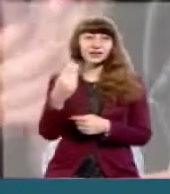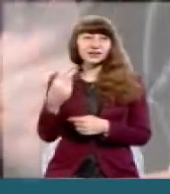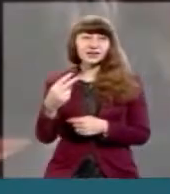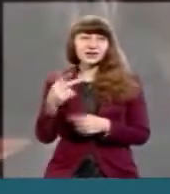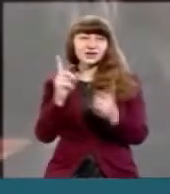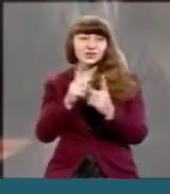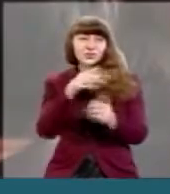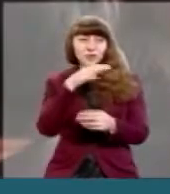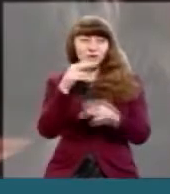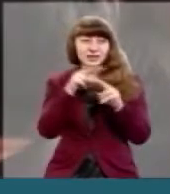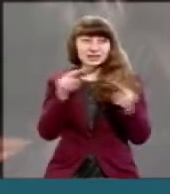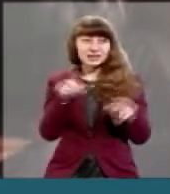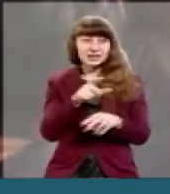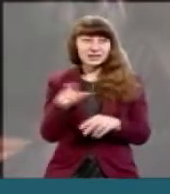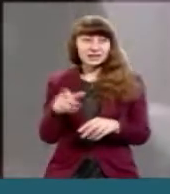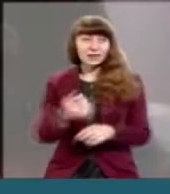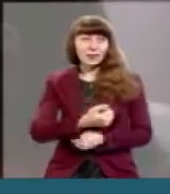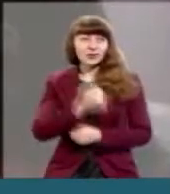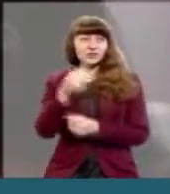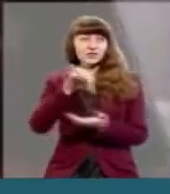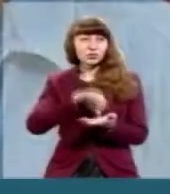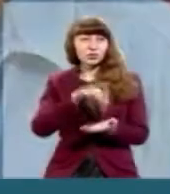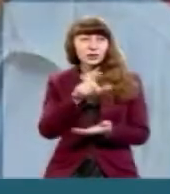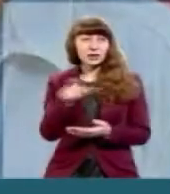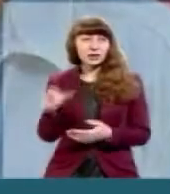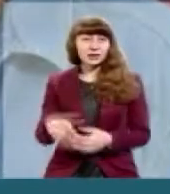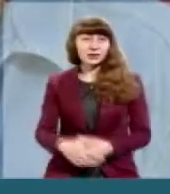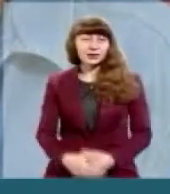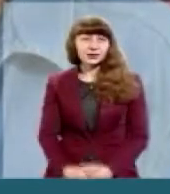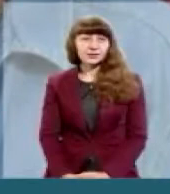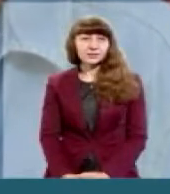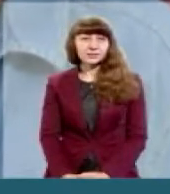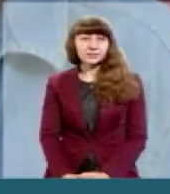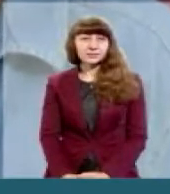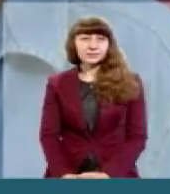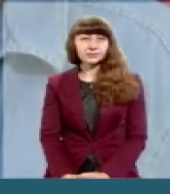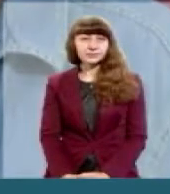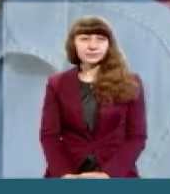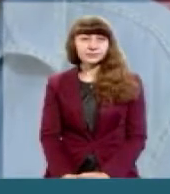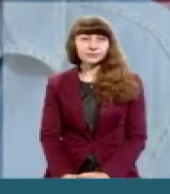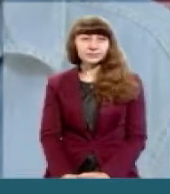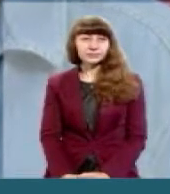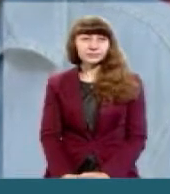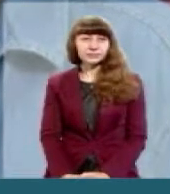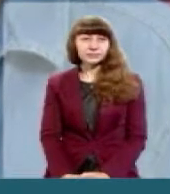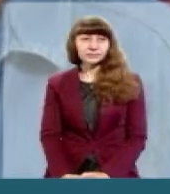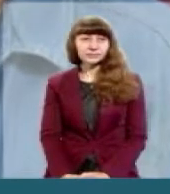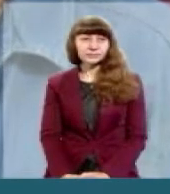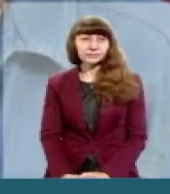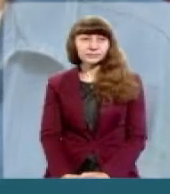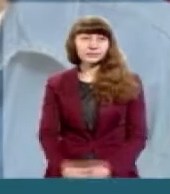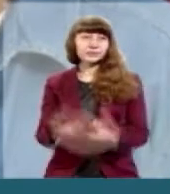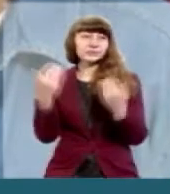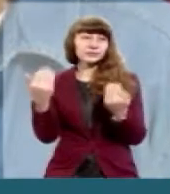Олар қатысушылардың өнерлеріне қол соғып қошеметтеп қолдау білдірді. Бүгінгі келіндер сайысынан қазақ келіндерінің жаста